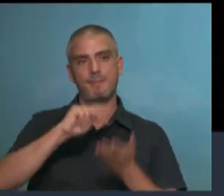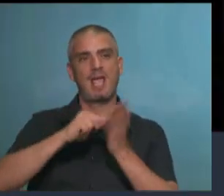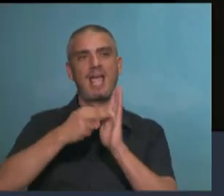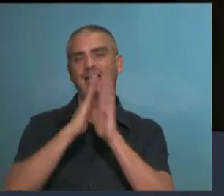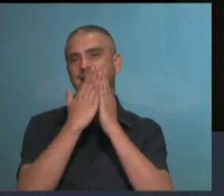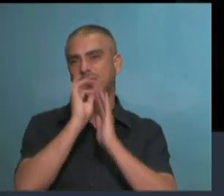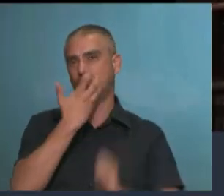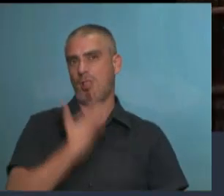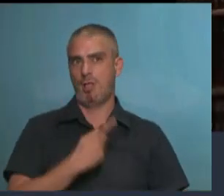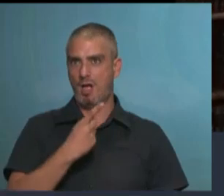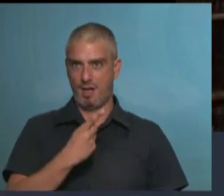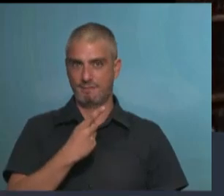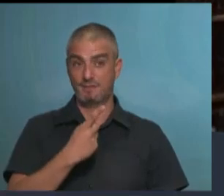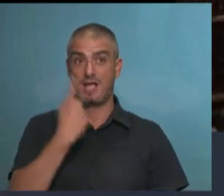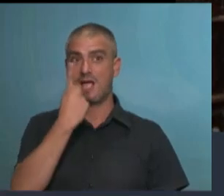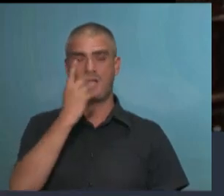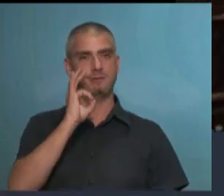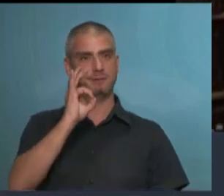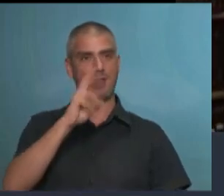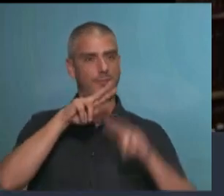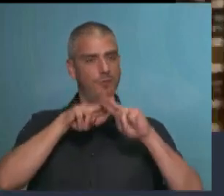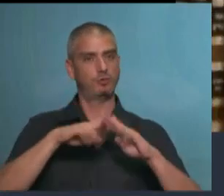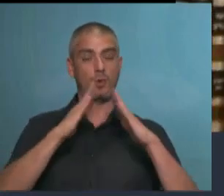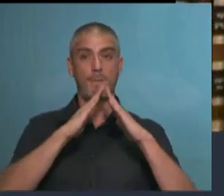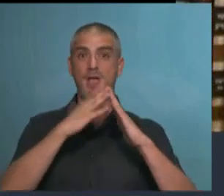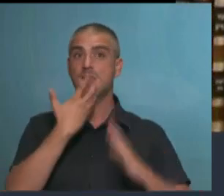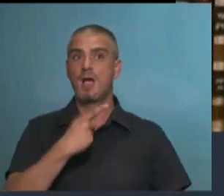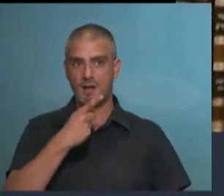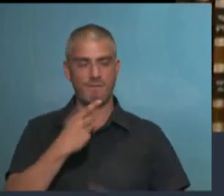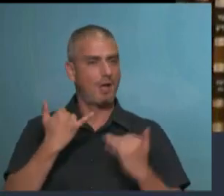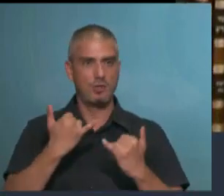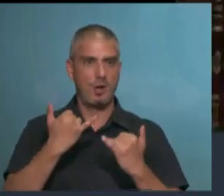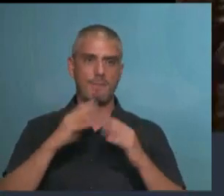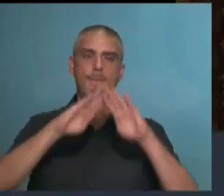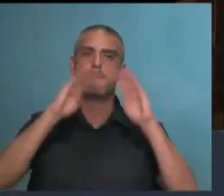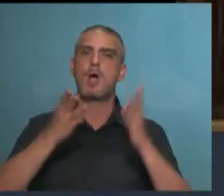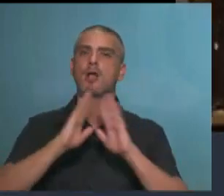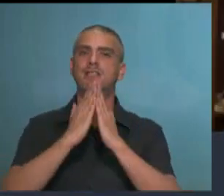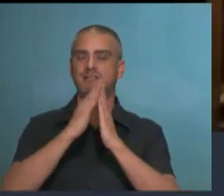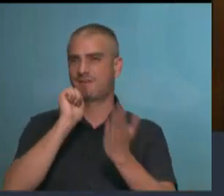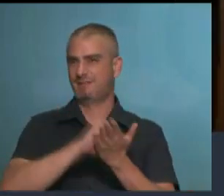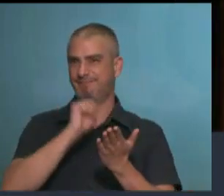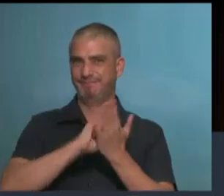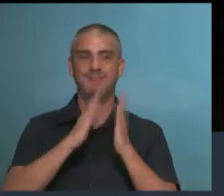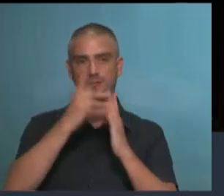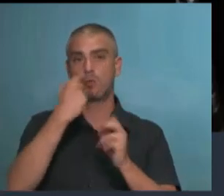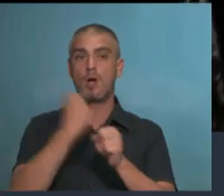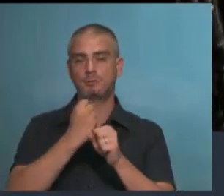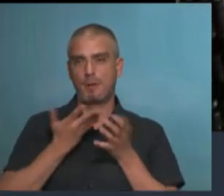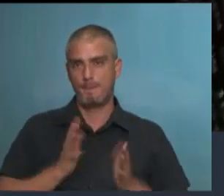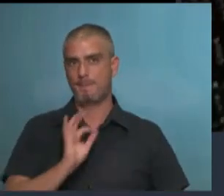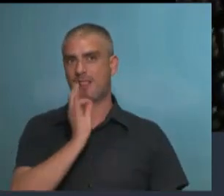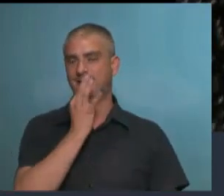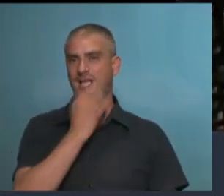הרב עובדיה. אחד הסמלים שנותרו מביתו של הרב הוא כיום מכון הספרים להוצאת ספריו, שאותו מפעיל בנו הצעיר הרב